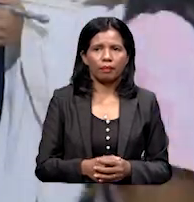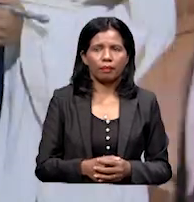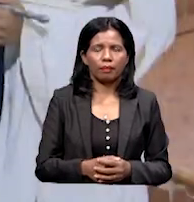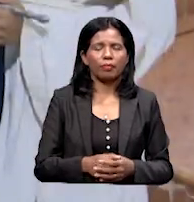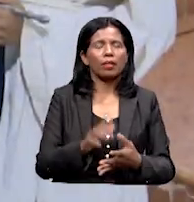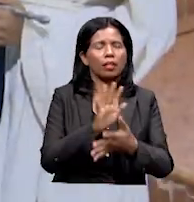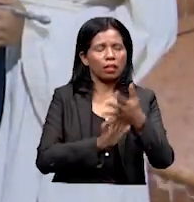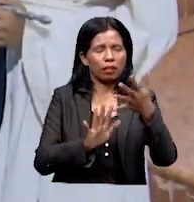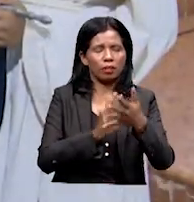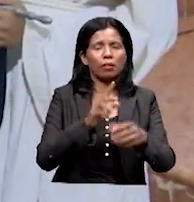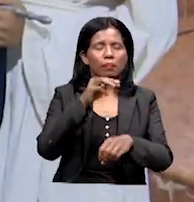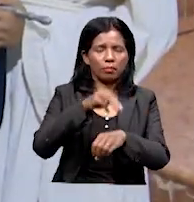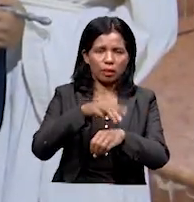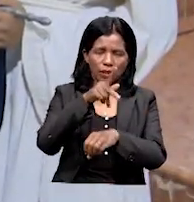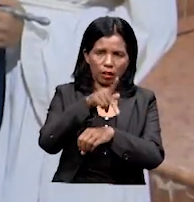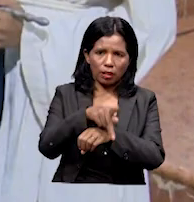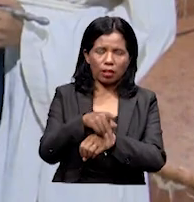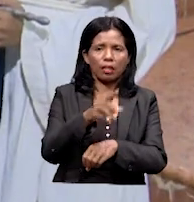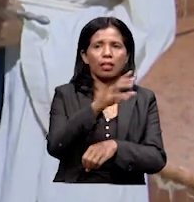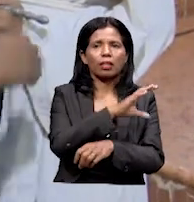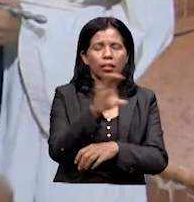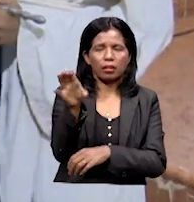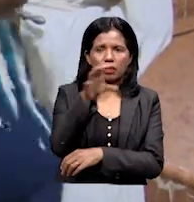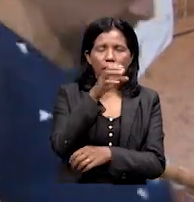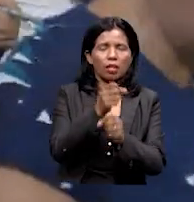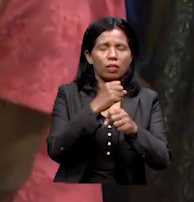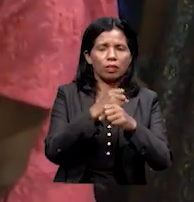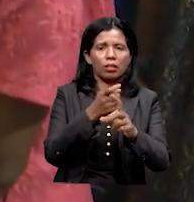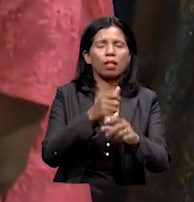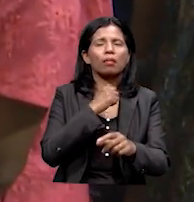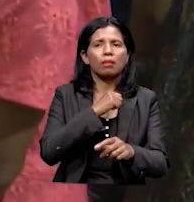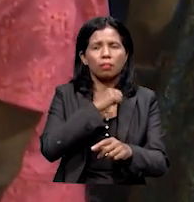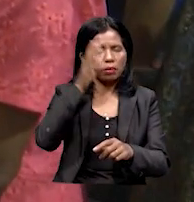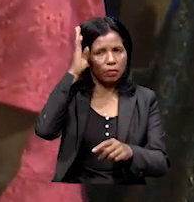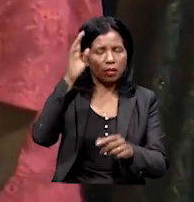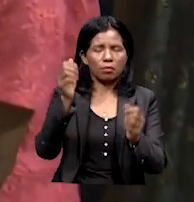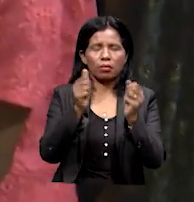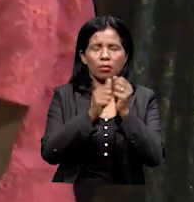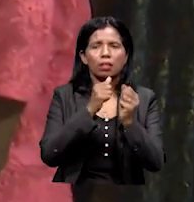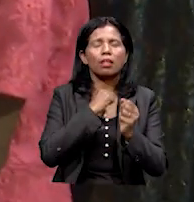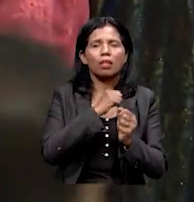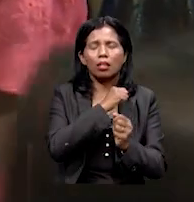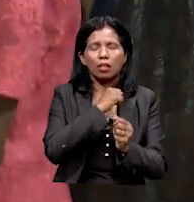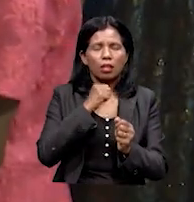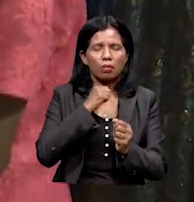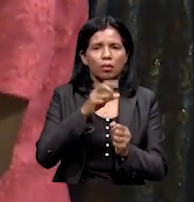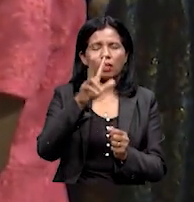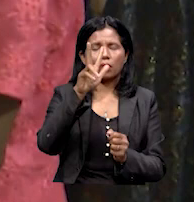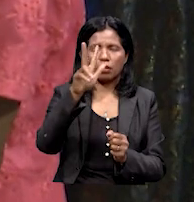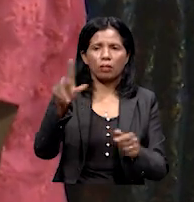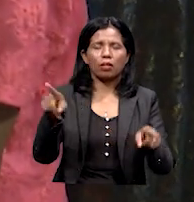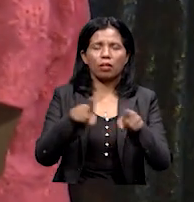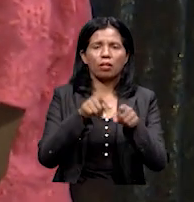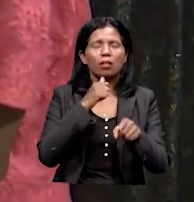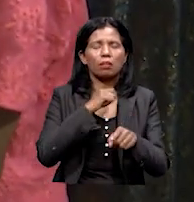Celebração Missa Kalang Natal ne preside husi Dom Virgilio Cardeal do Carmo da Silva, acompanha husi amu co-celebrante na entolo hanesan